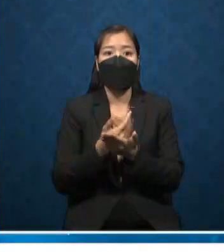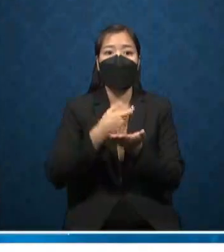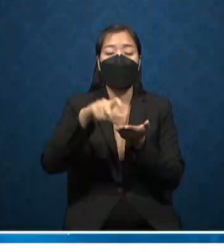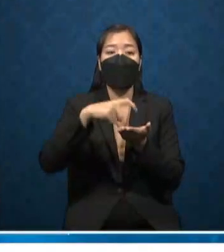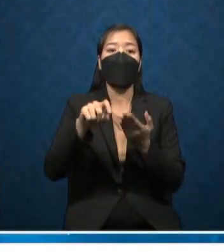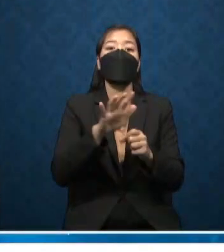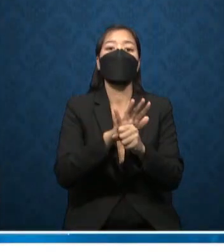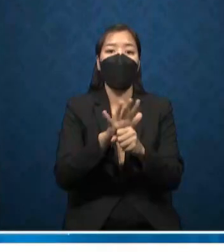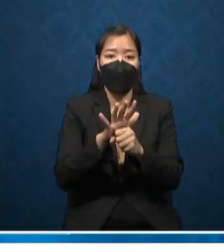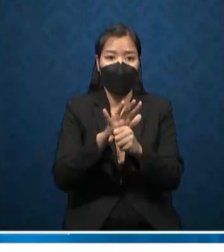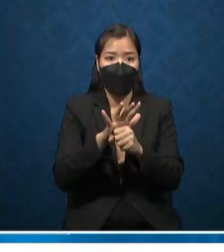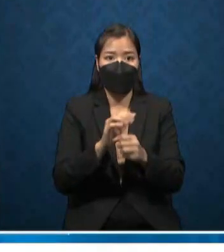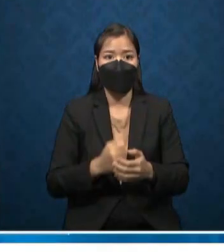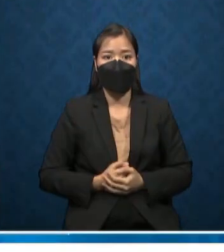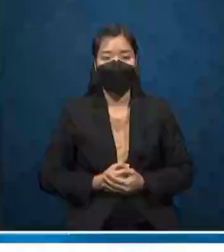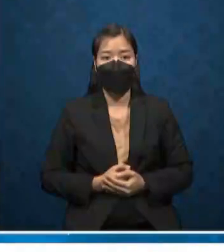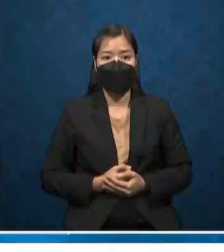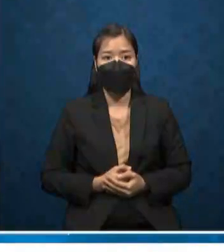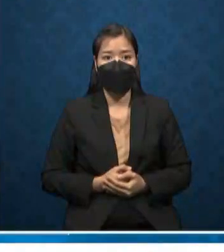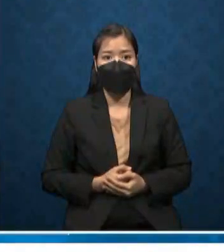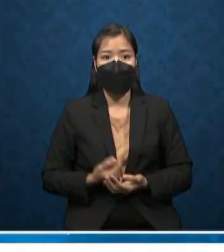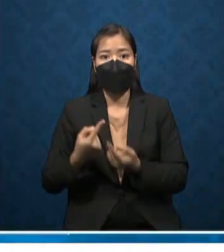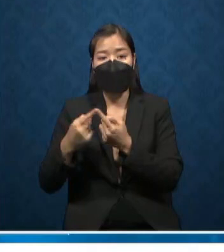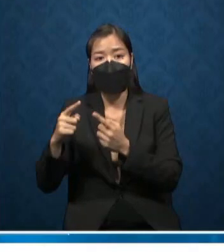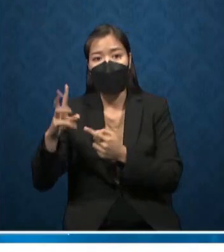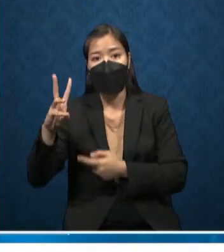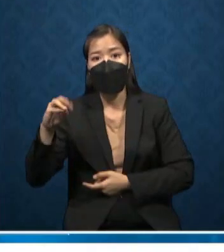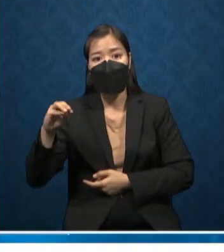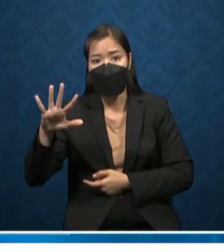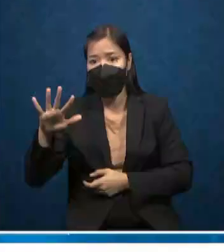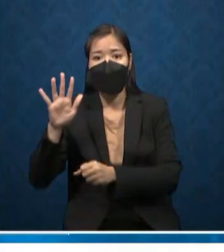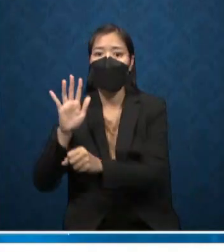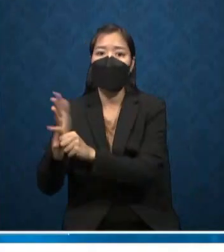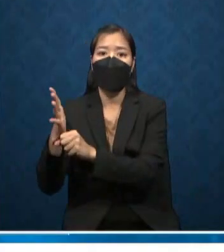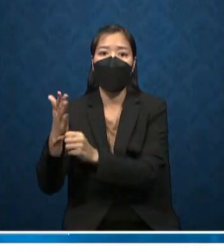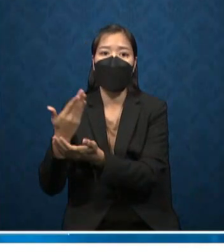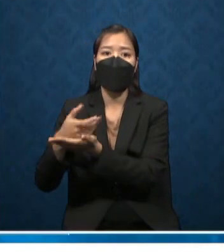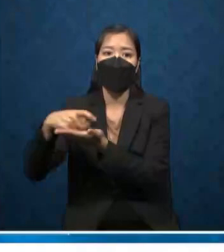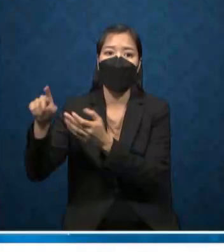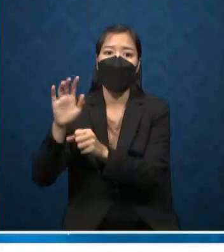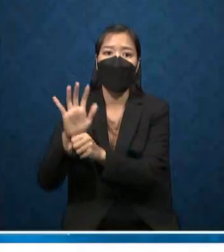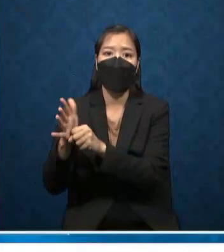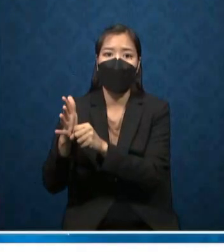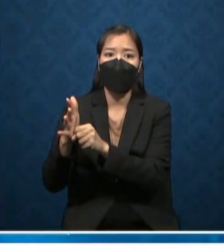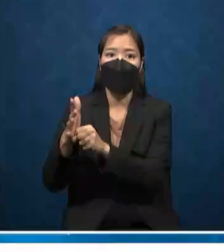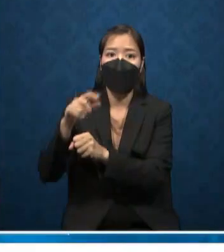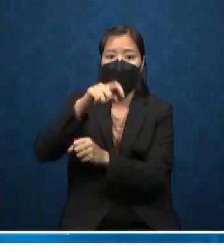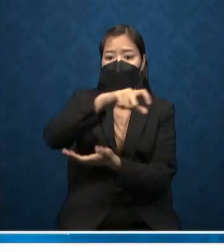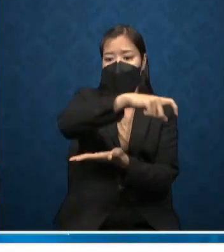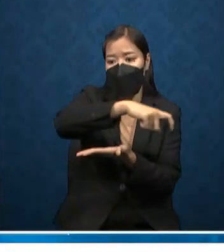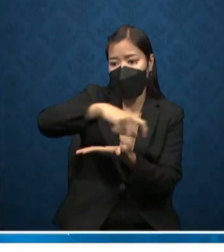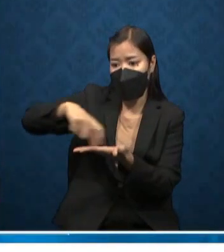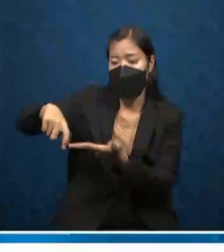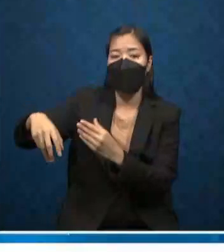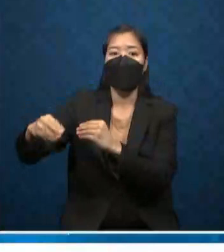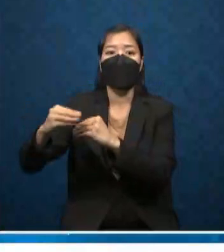โอนในปีงบประมาณพ.ศ. 2515เนี่ยไม่เพียงพอครับต้องขอโอนเพิ่มจากในราย